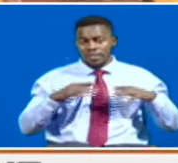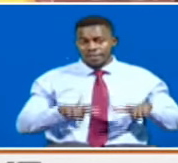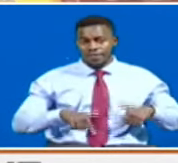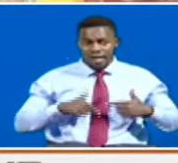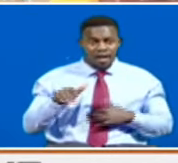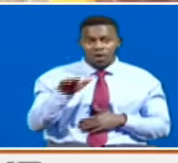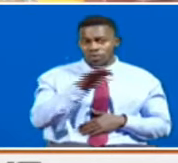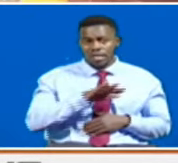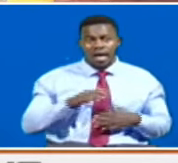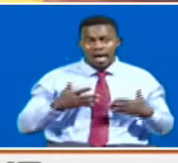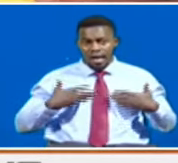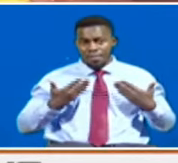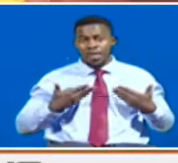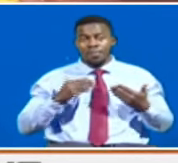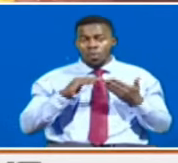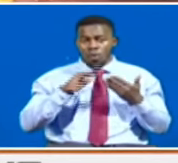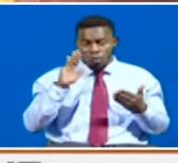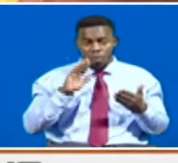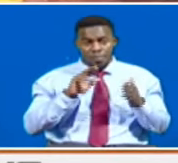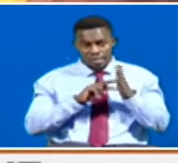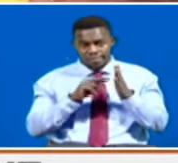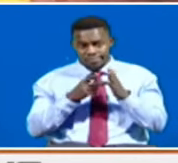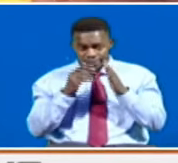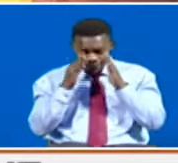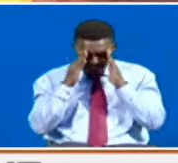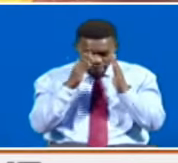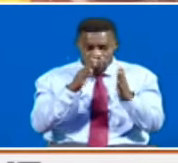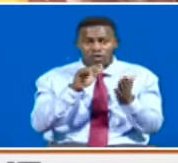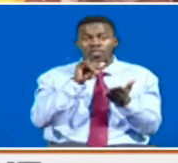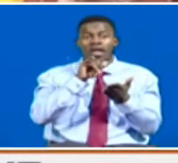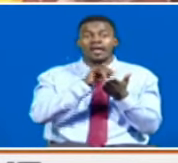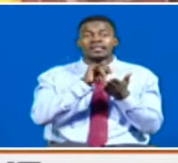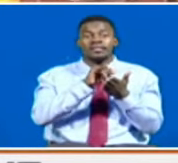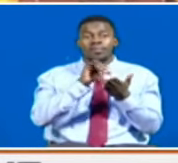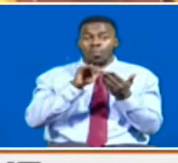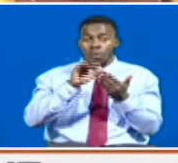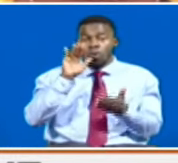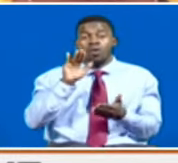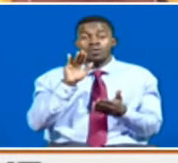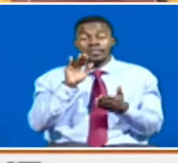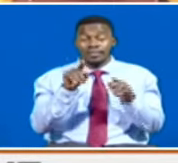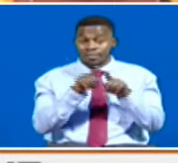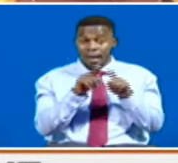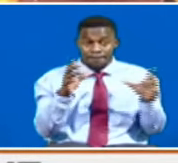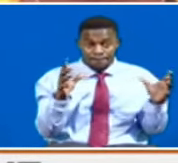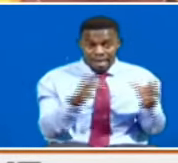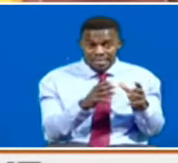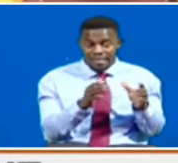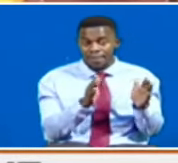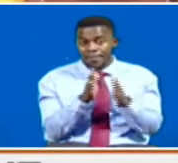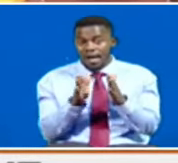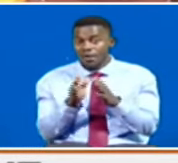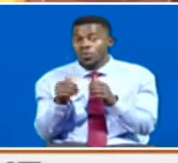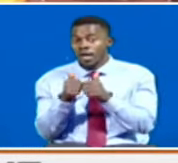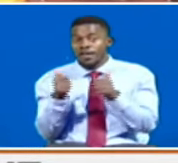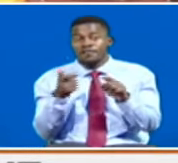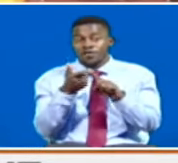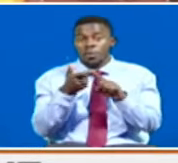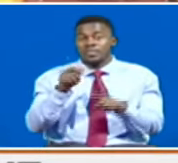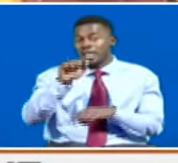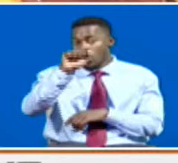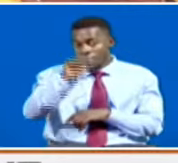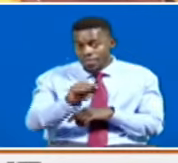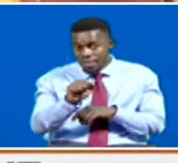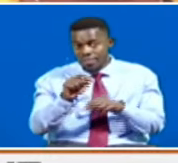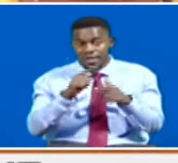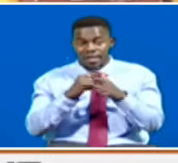Kwa hivyo hiyo ndio zoezi ambayo tunafanya hapa leo. Na tukifanya hii zoezi hapa leo, chama imepanga, ikitoka Kitui South, itaenda Kitui